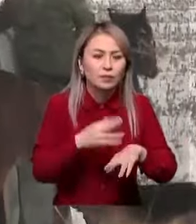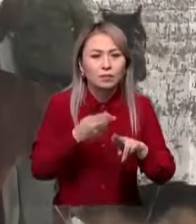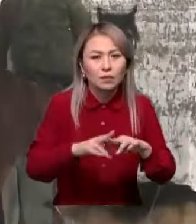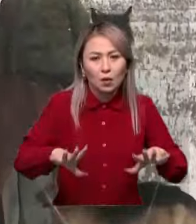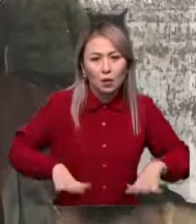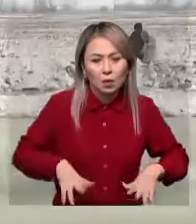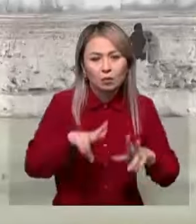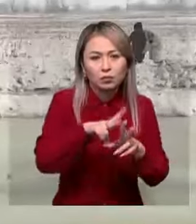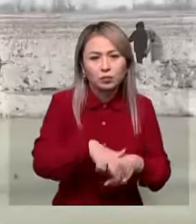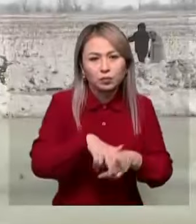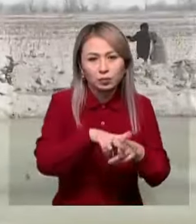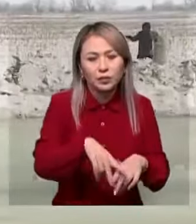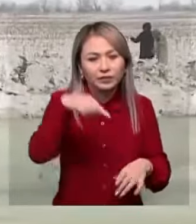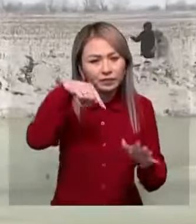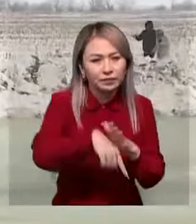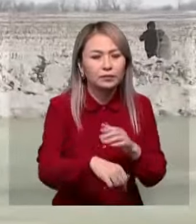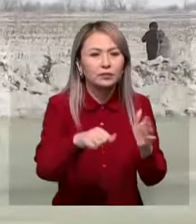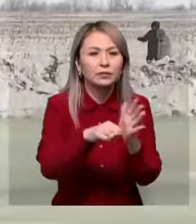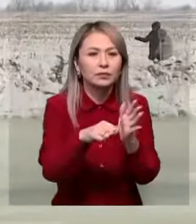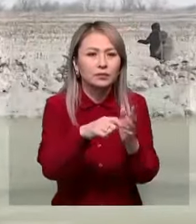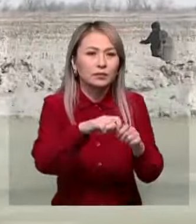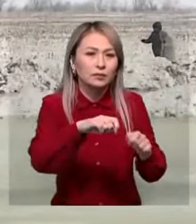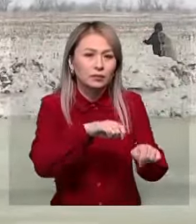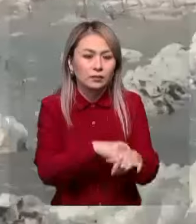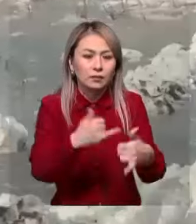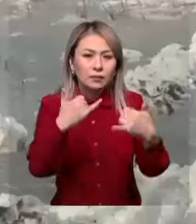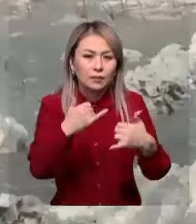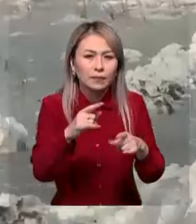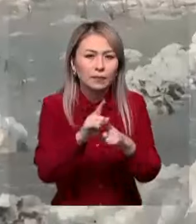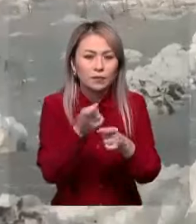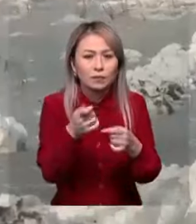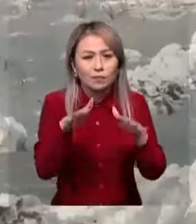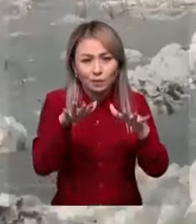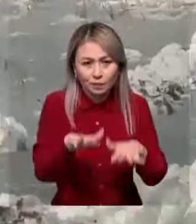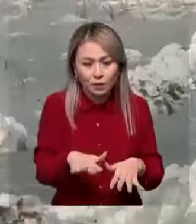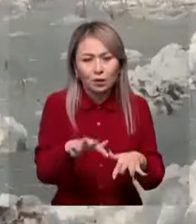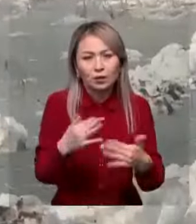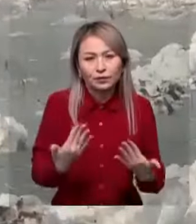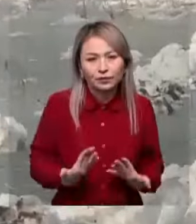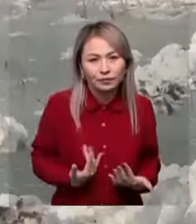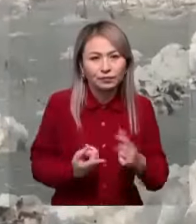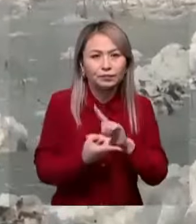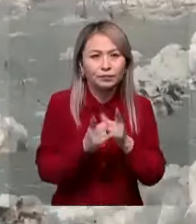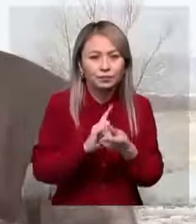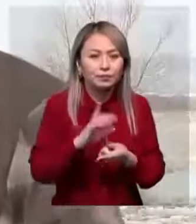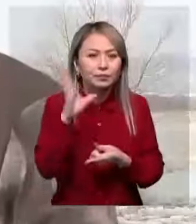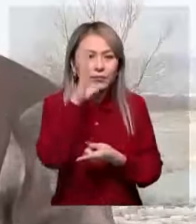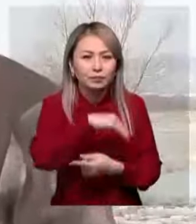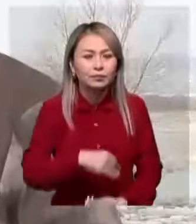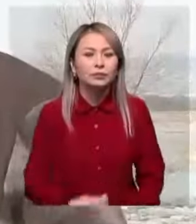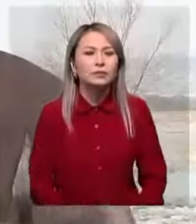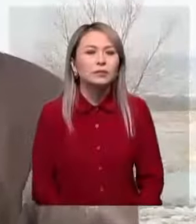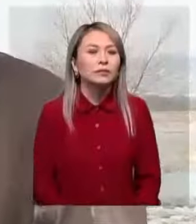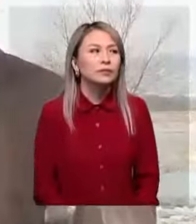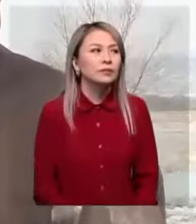барып кеп жүр. Өзен 6 метрлік дамбадан асып кеткен. Ендеше қазір қатер сейілгенмен жағдай аяқ асты өзгеруі мүмкін, дейді олар. Болуы